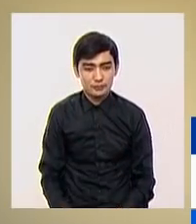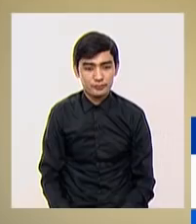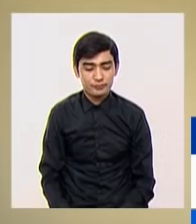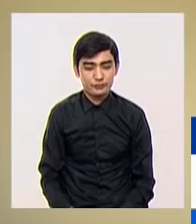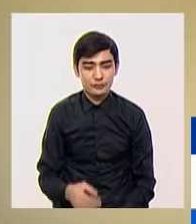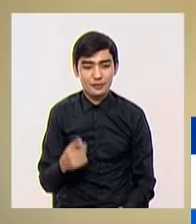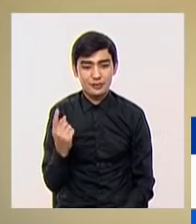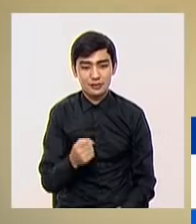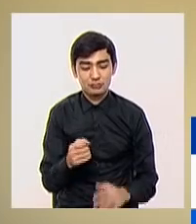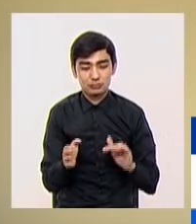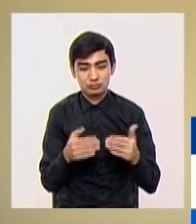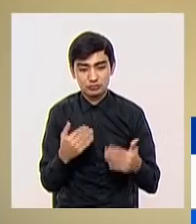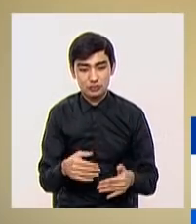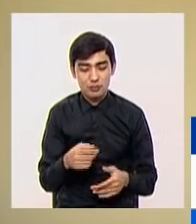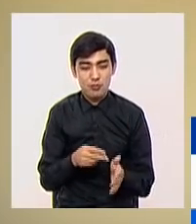Бір аптадан кейін